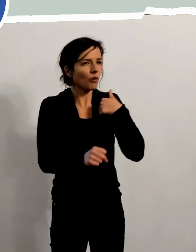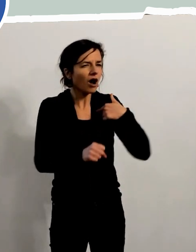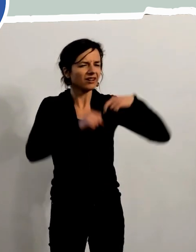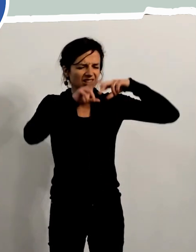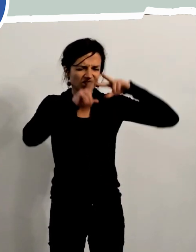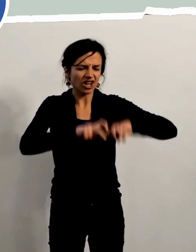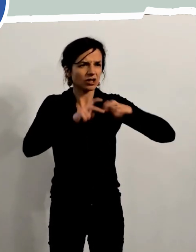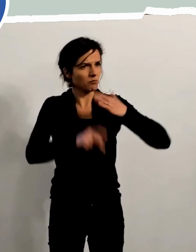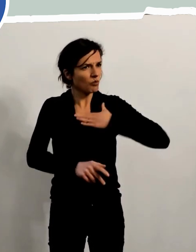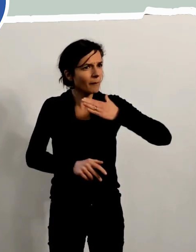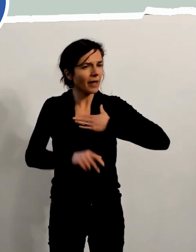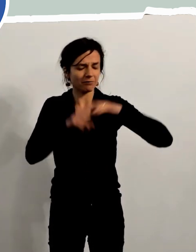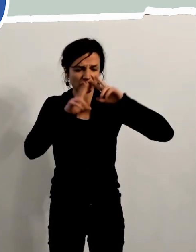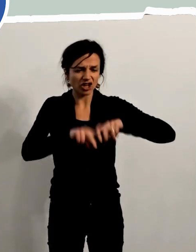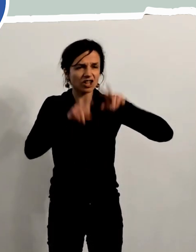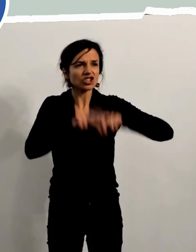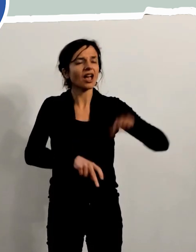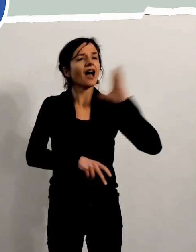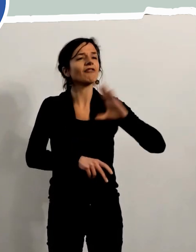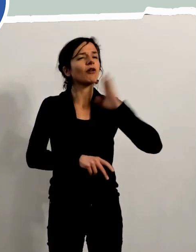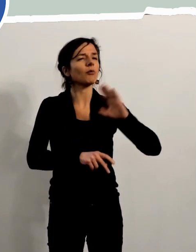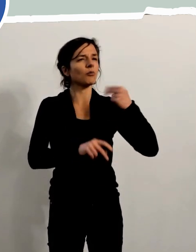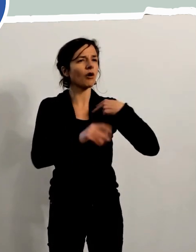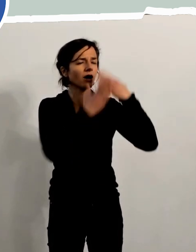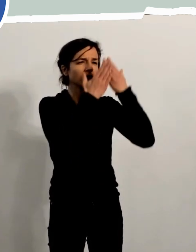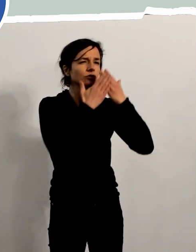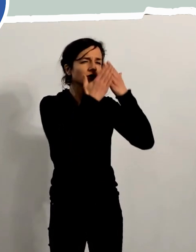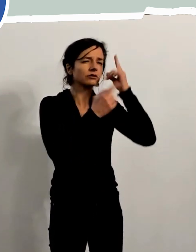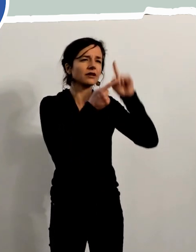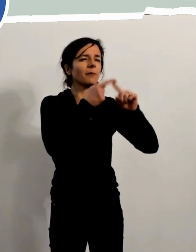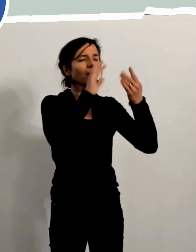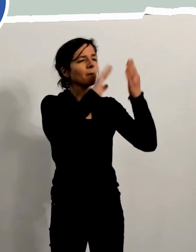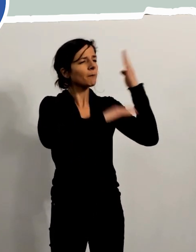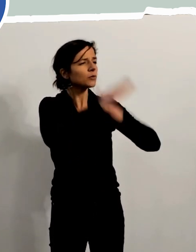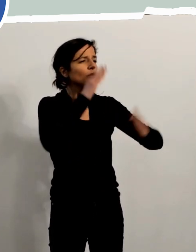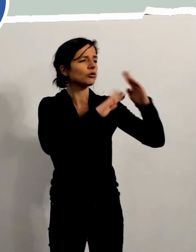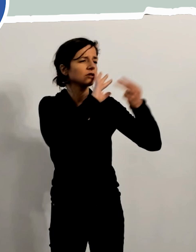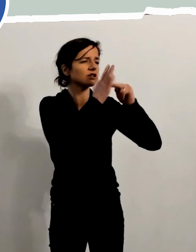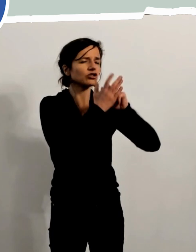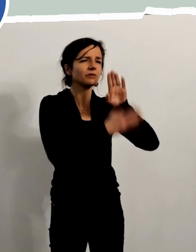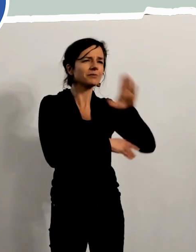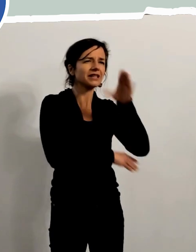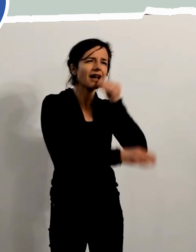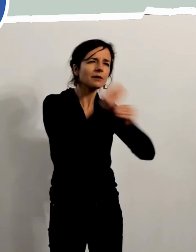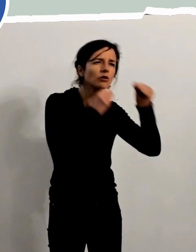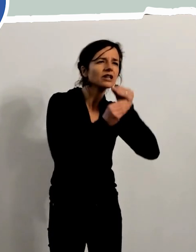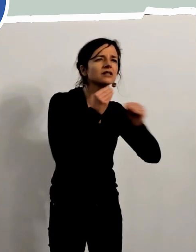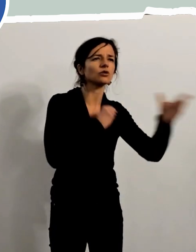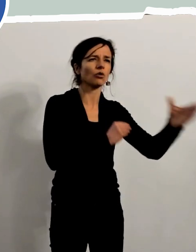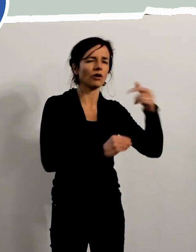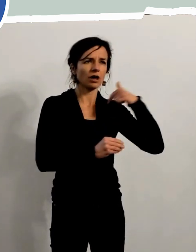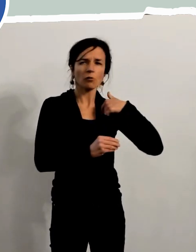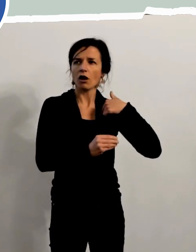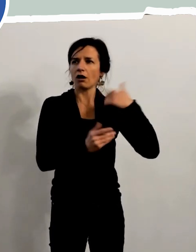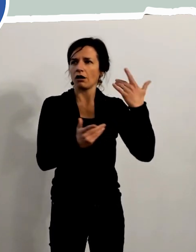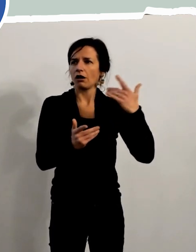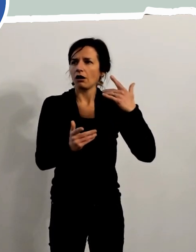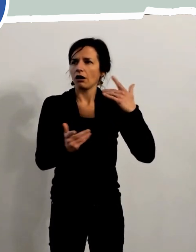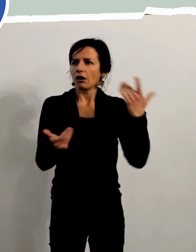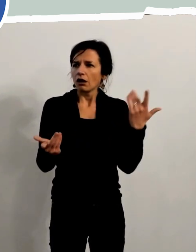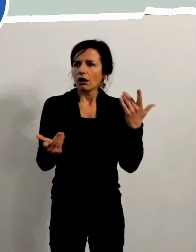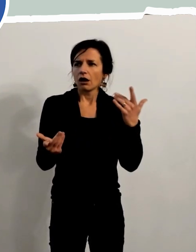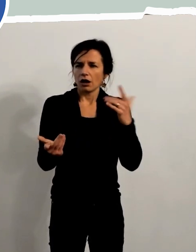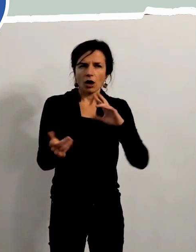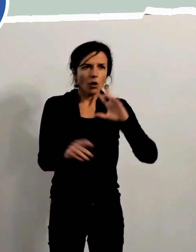recherches. J'étais étudiante en biotechnologie alimentaire, blablabla, donc... Et j'ai compris ce que c'est que